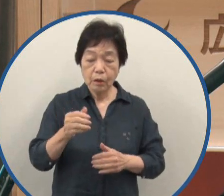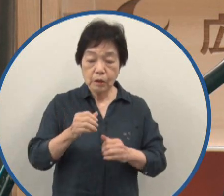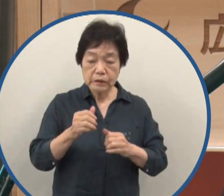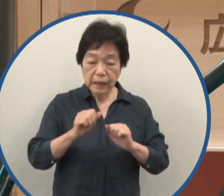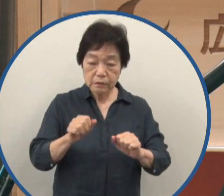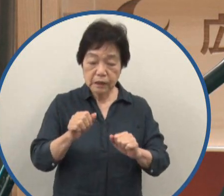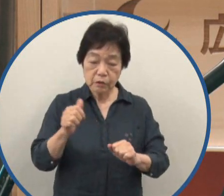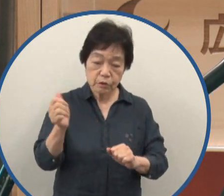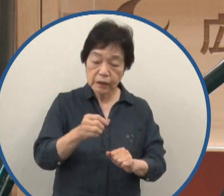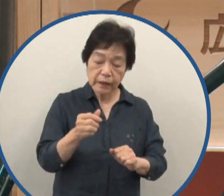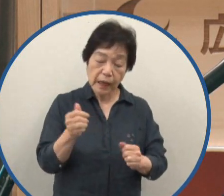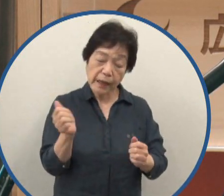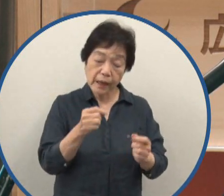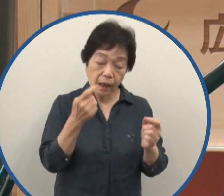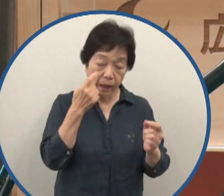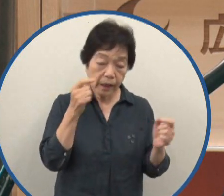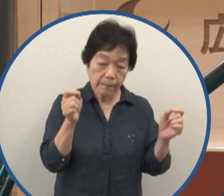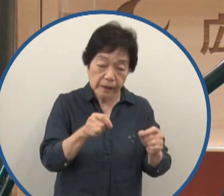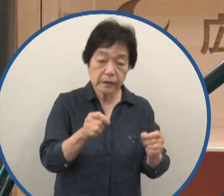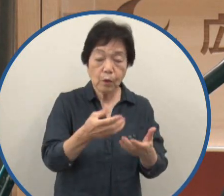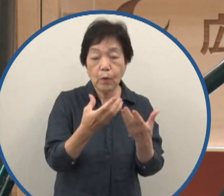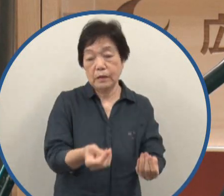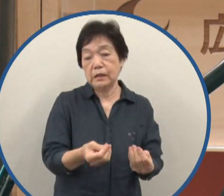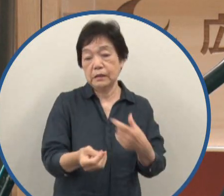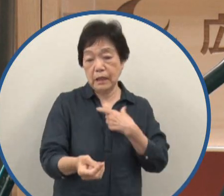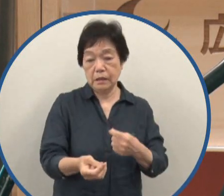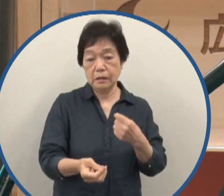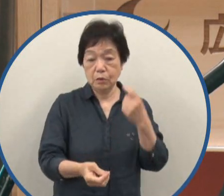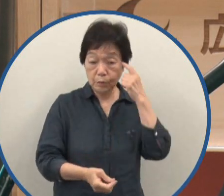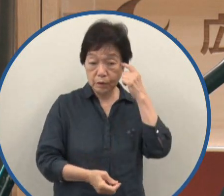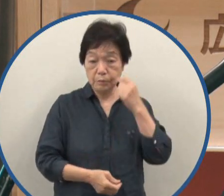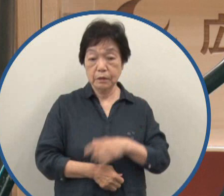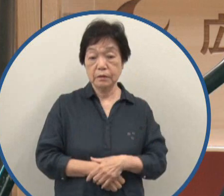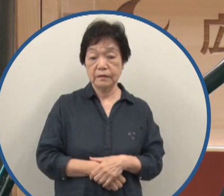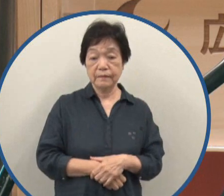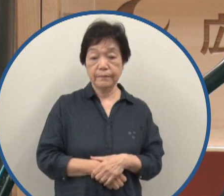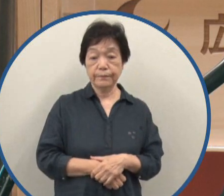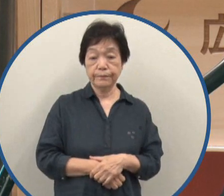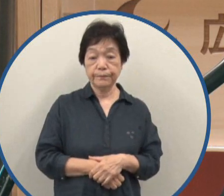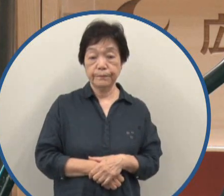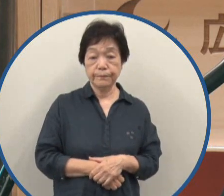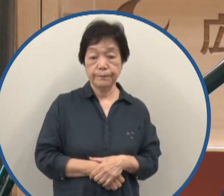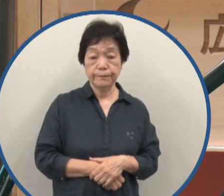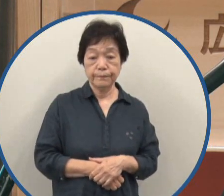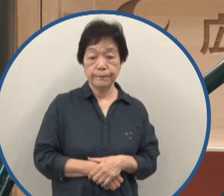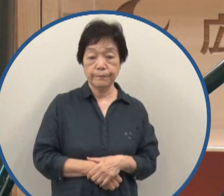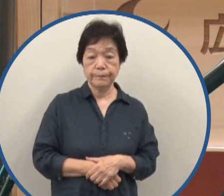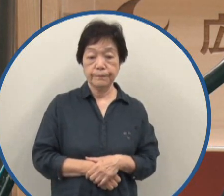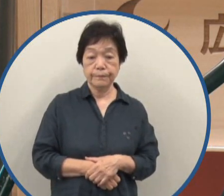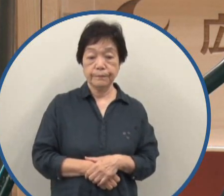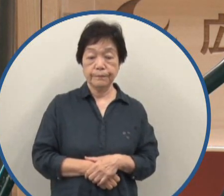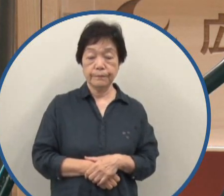ていくということをですね考えていきたいというそういうことです。